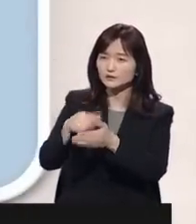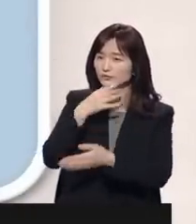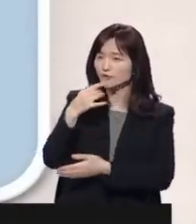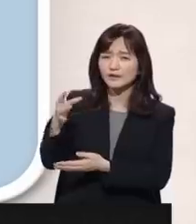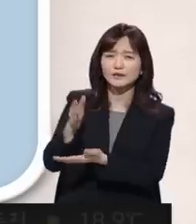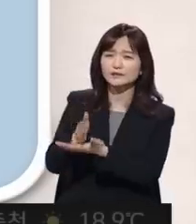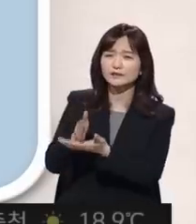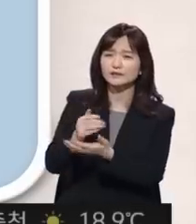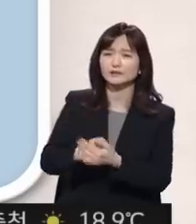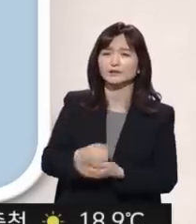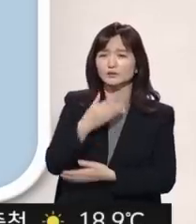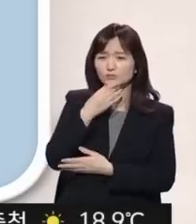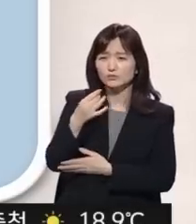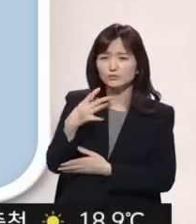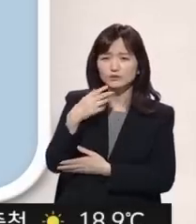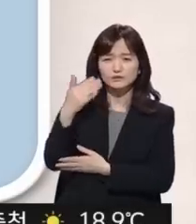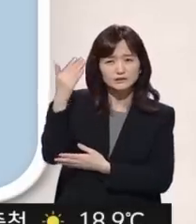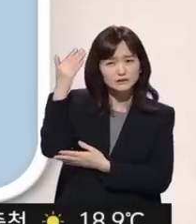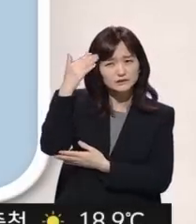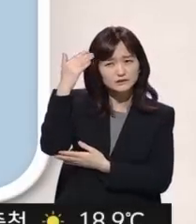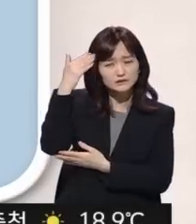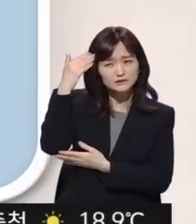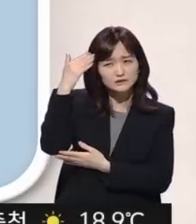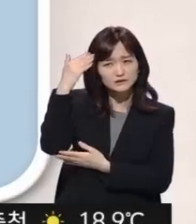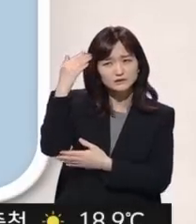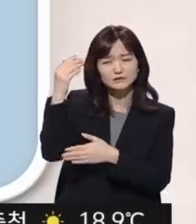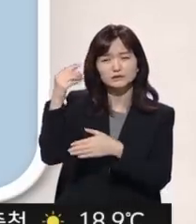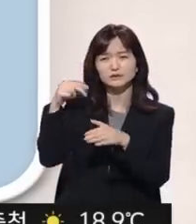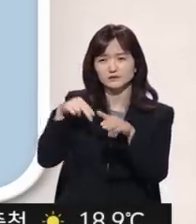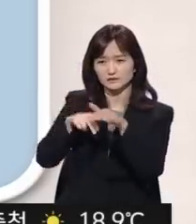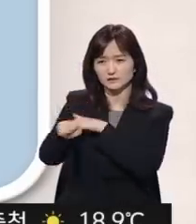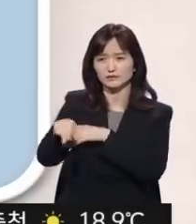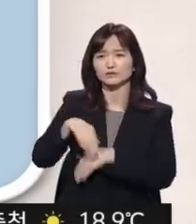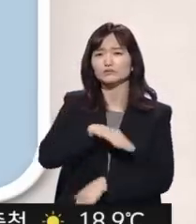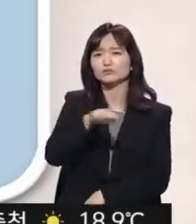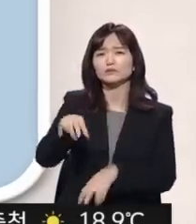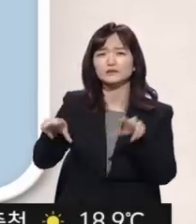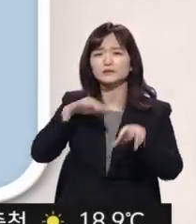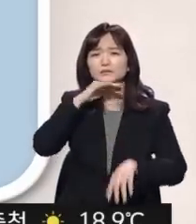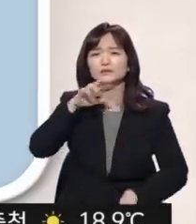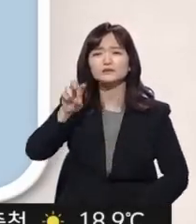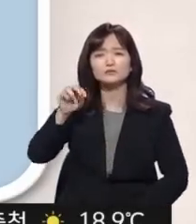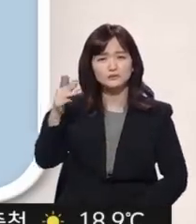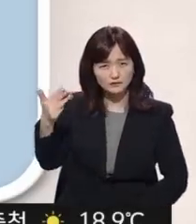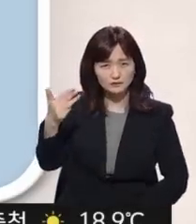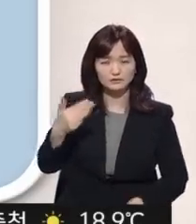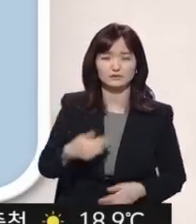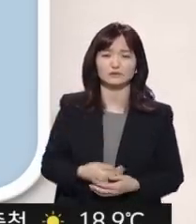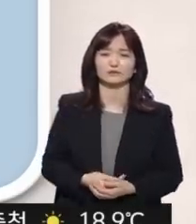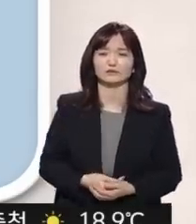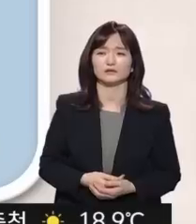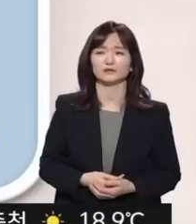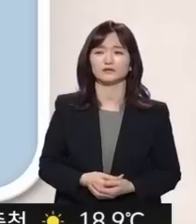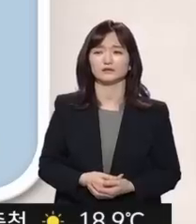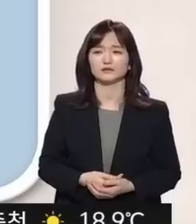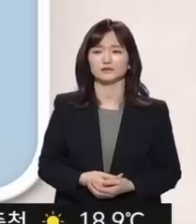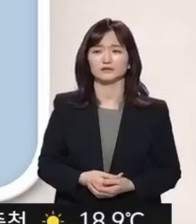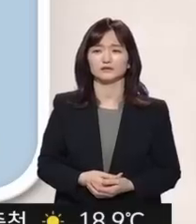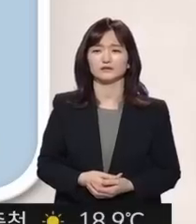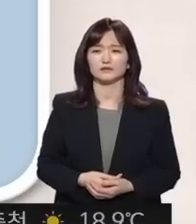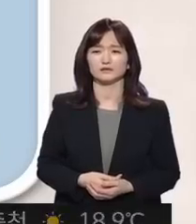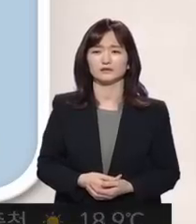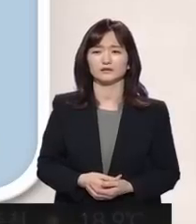탈출은 진행순이라고 하는데 우리가 28이잖아 이렇게 얘기를 했어요. 그 두 번째 카톡은 뭐라고 됐냐면 그 아마 그